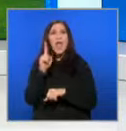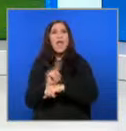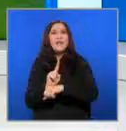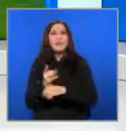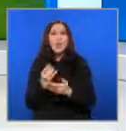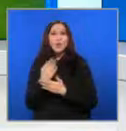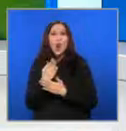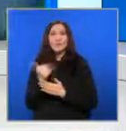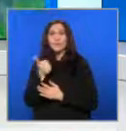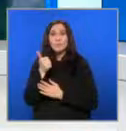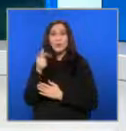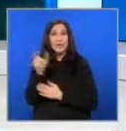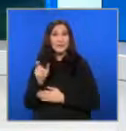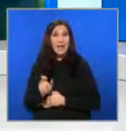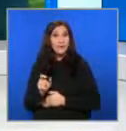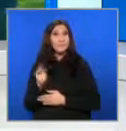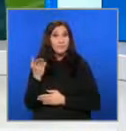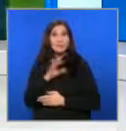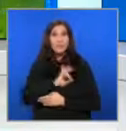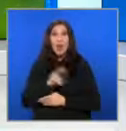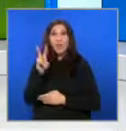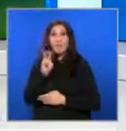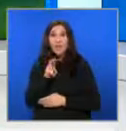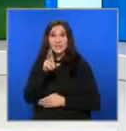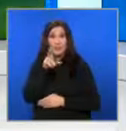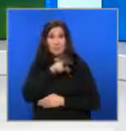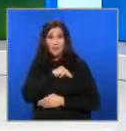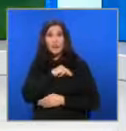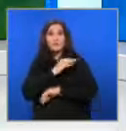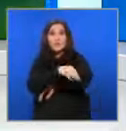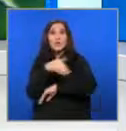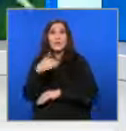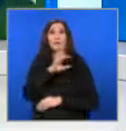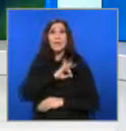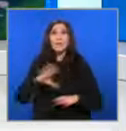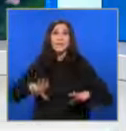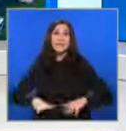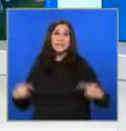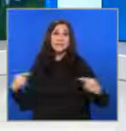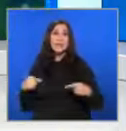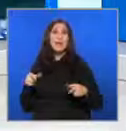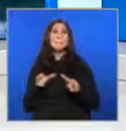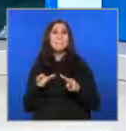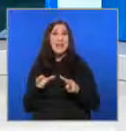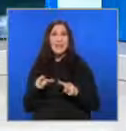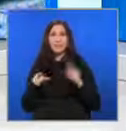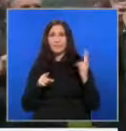Интер е новият шампион в Италия. Нерадзурите спечелиха 20-та титла в историята си след победа над градския съперник Милан с